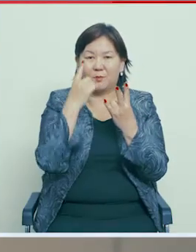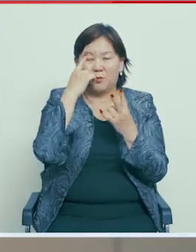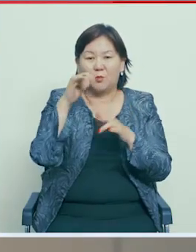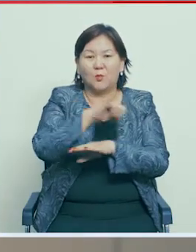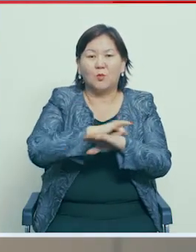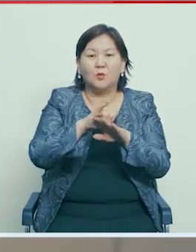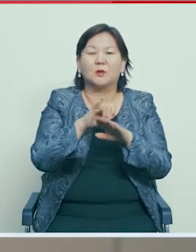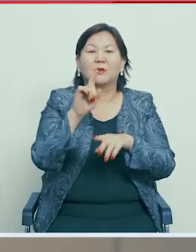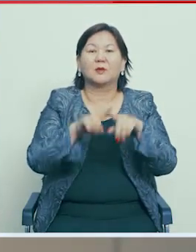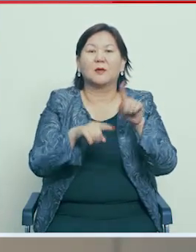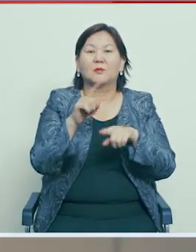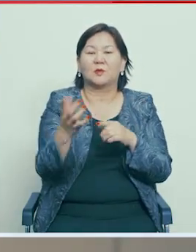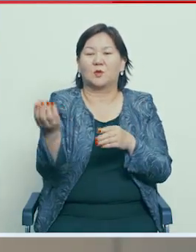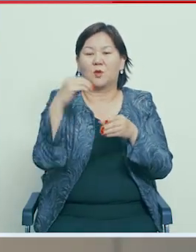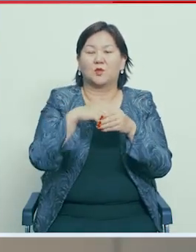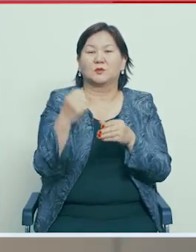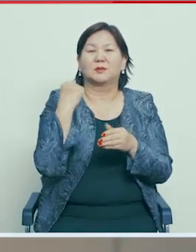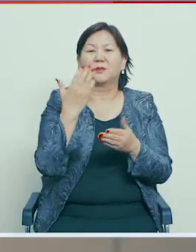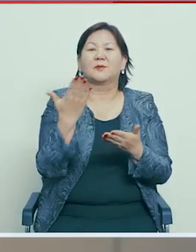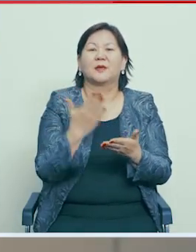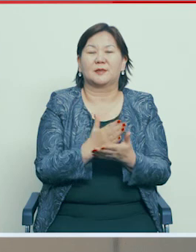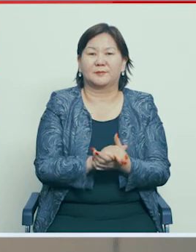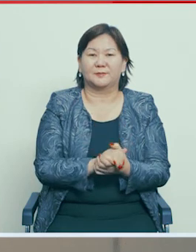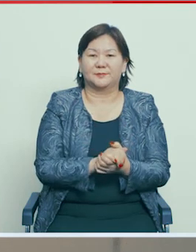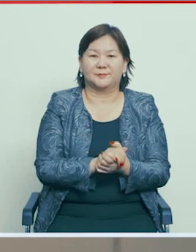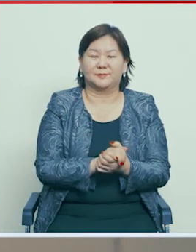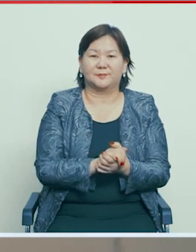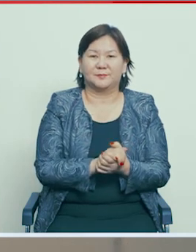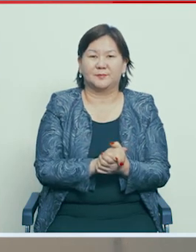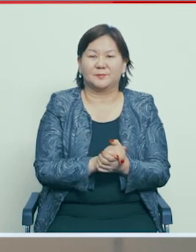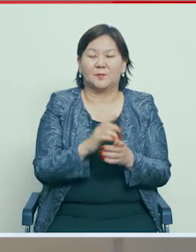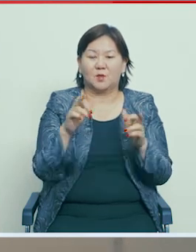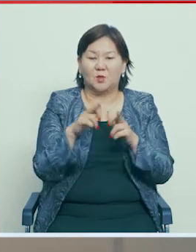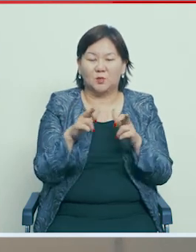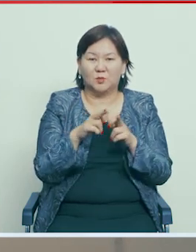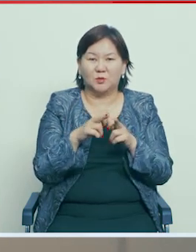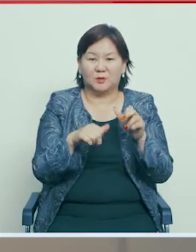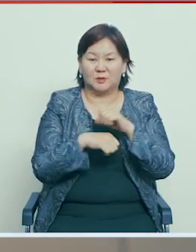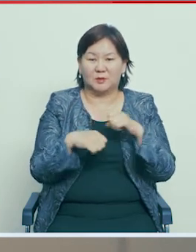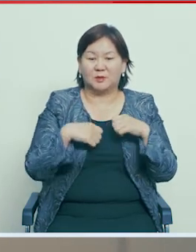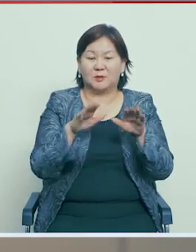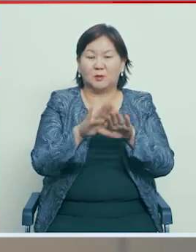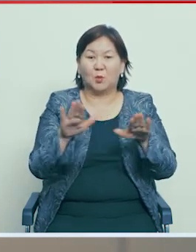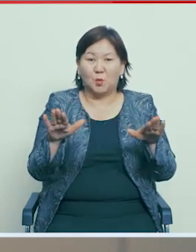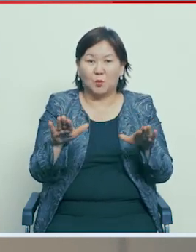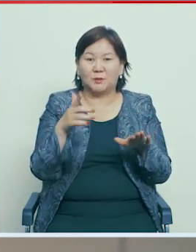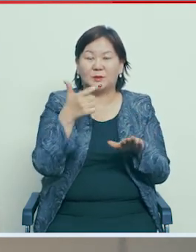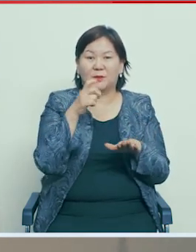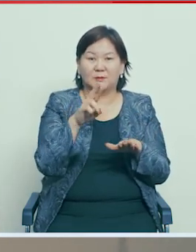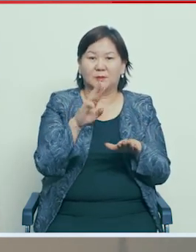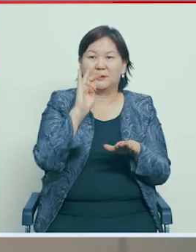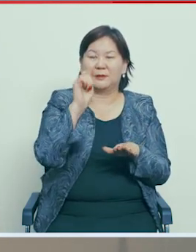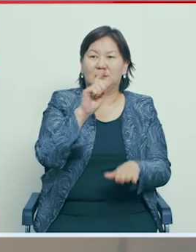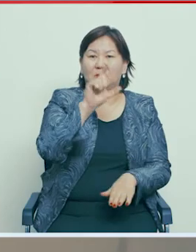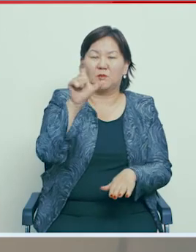ямар нэмүү үнцэнд оруулж чадах вэ та бүхэн? Яг би нэг асууж байгаа нэхэр хөгжлийн бэрхшээлтэй иргэд хүүхэд ихлээр ихэнх